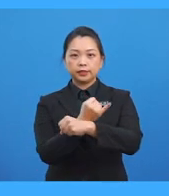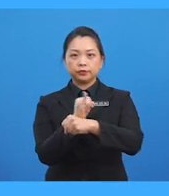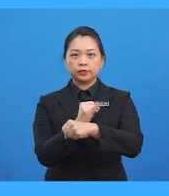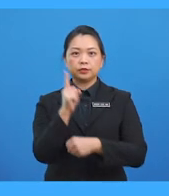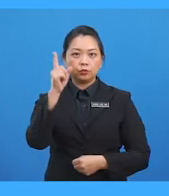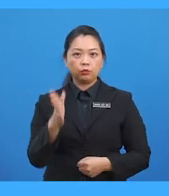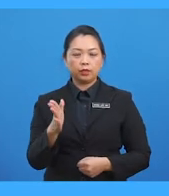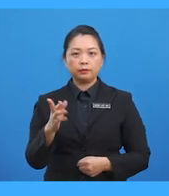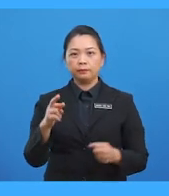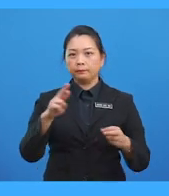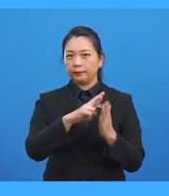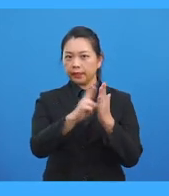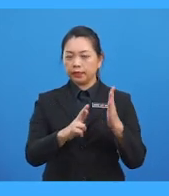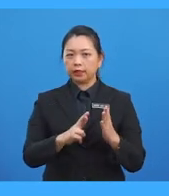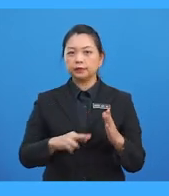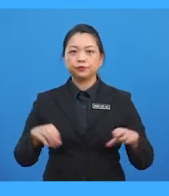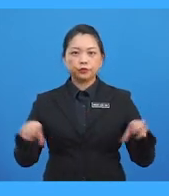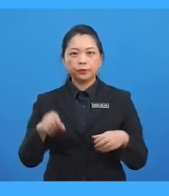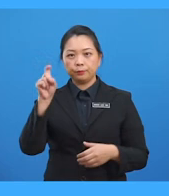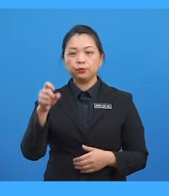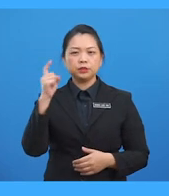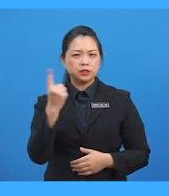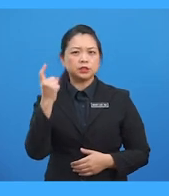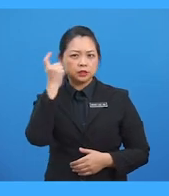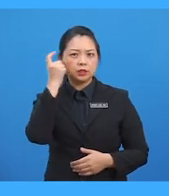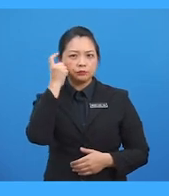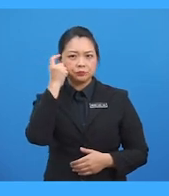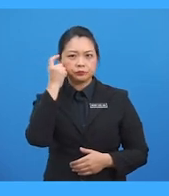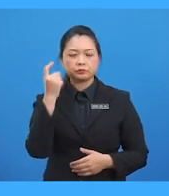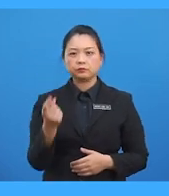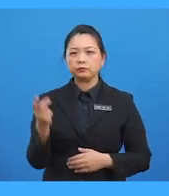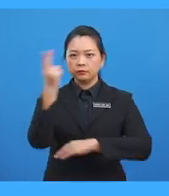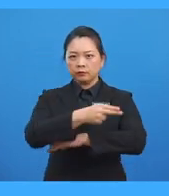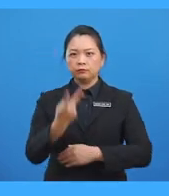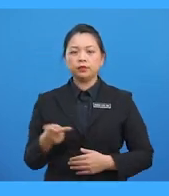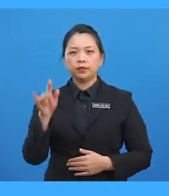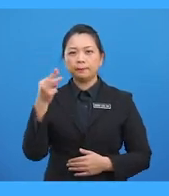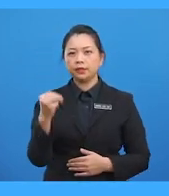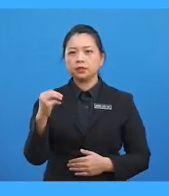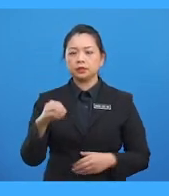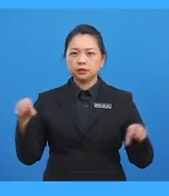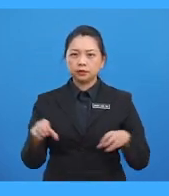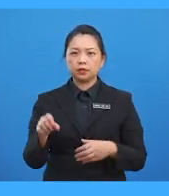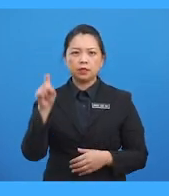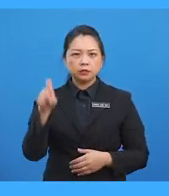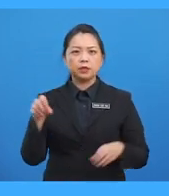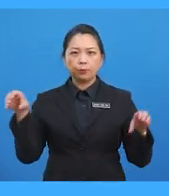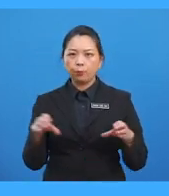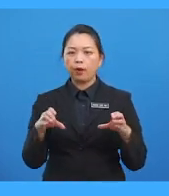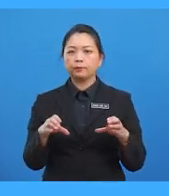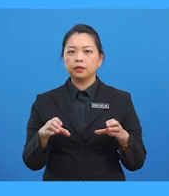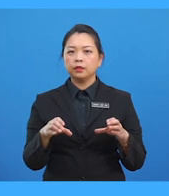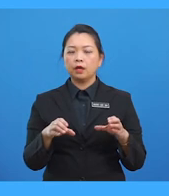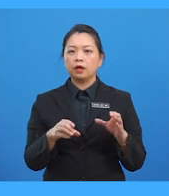Seseorang pereka cipta perlu sentiasa peka dan cakna terhadap produk yang mereka cipta dan harus membuat